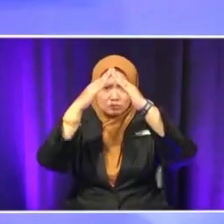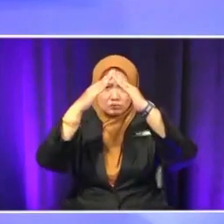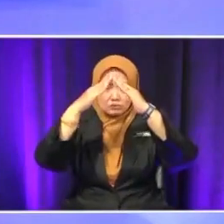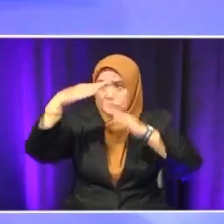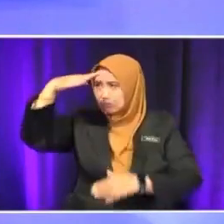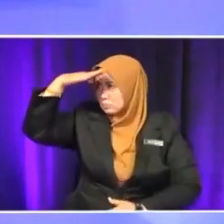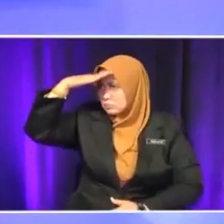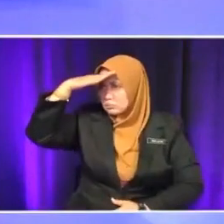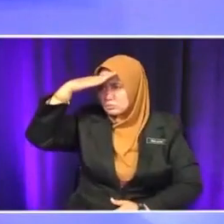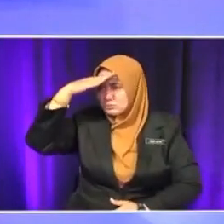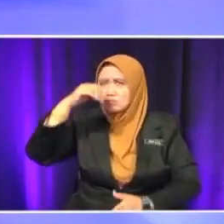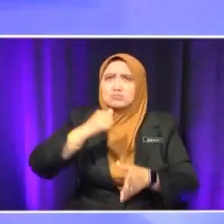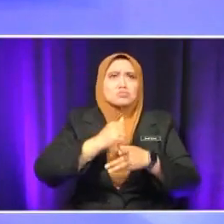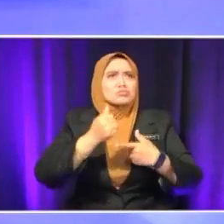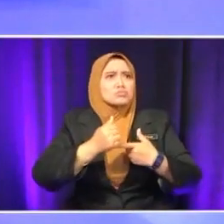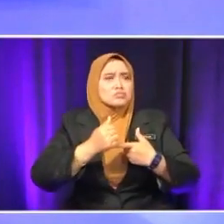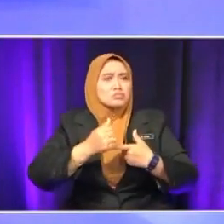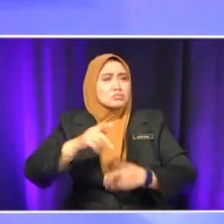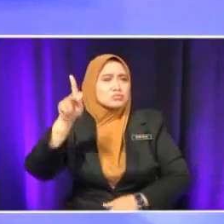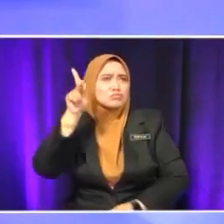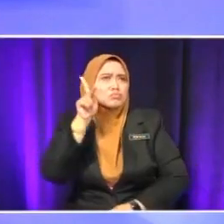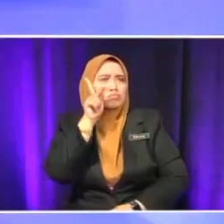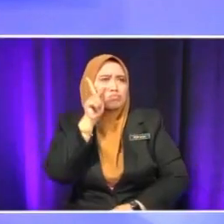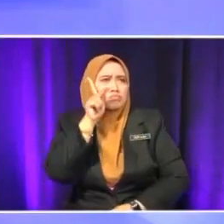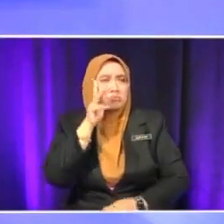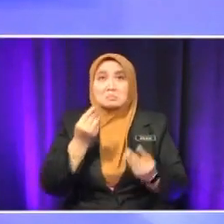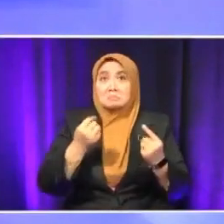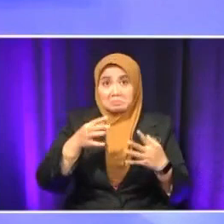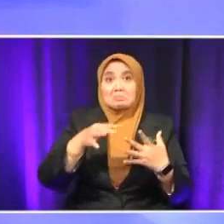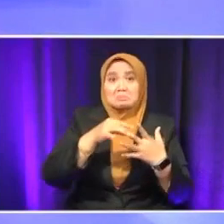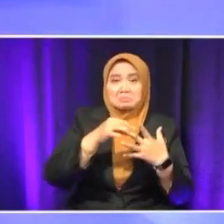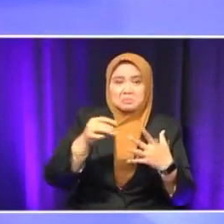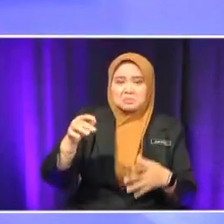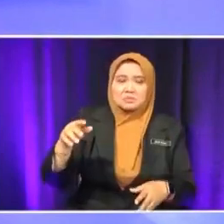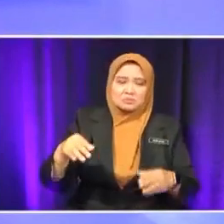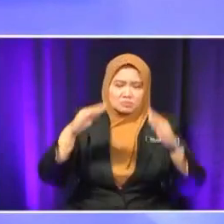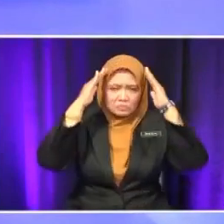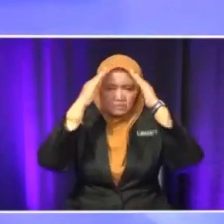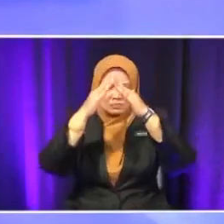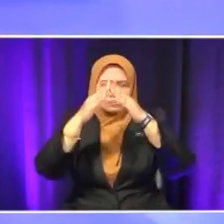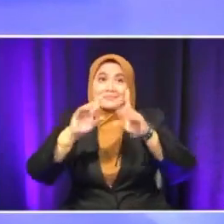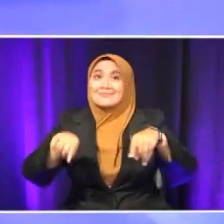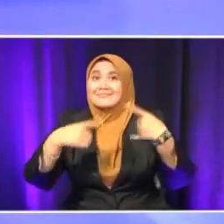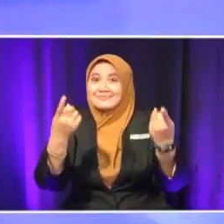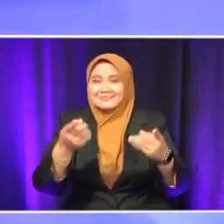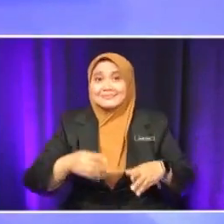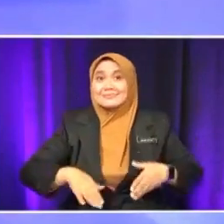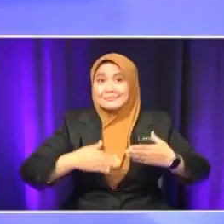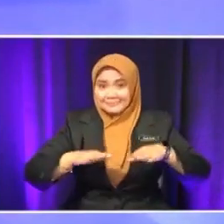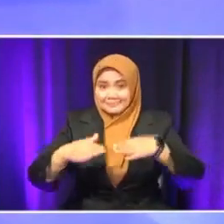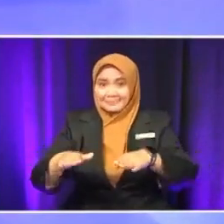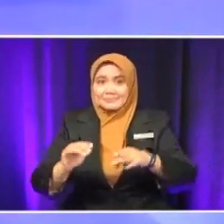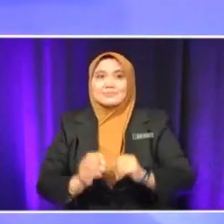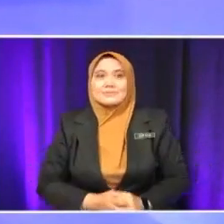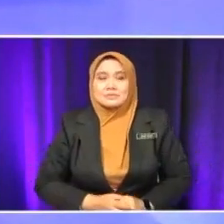Bahru ataupun nak pergi Alor Setar? Saya rasa nak pilih Kuantan kot sebab saya suka cuti di pantai. Okey, tapi